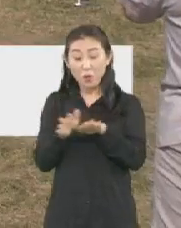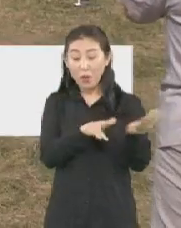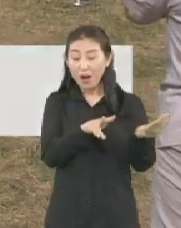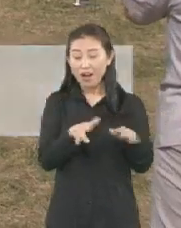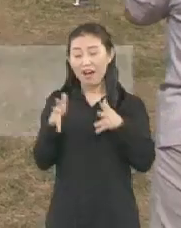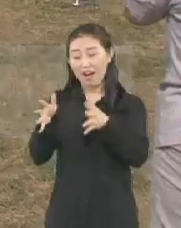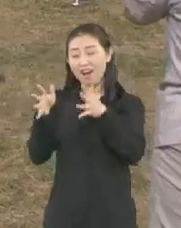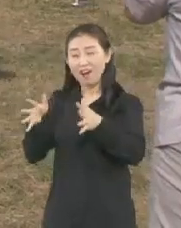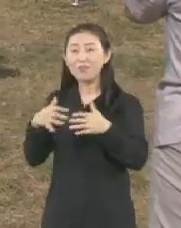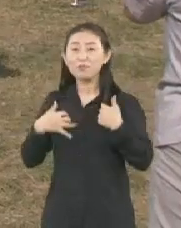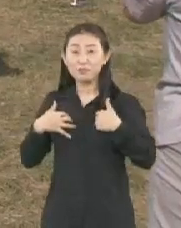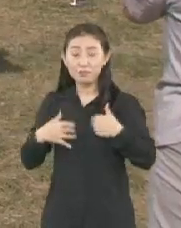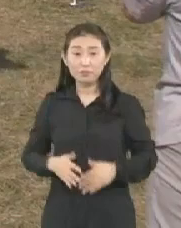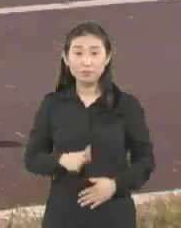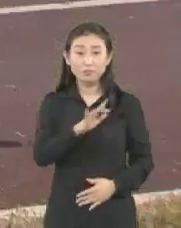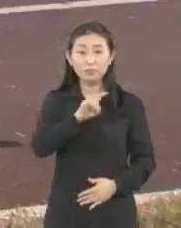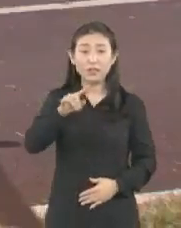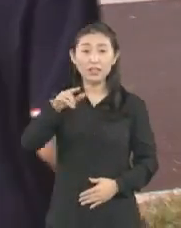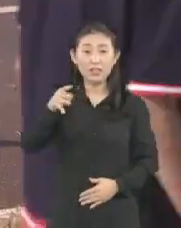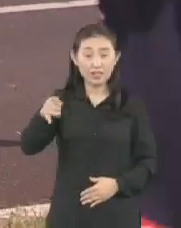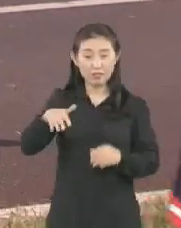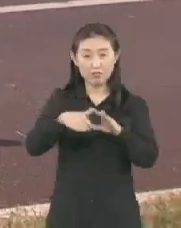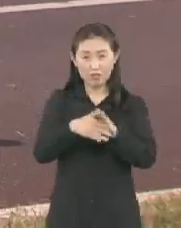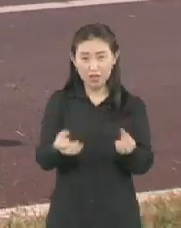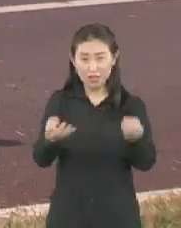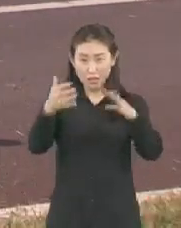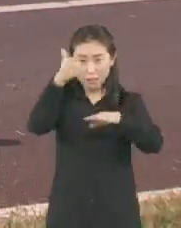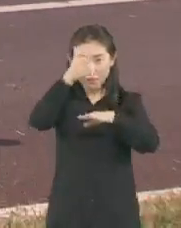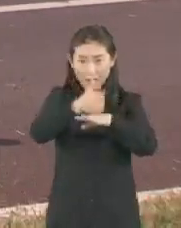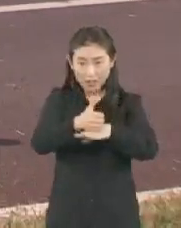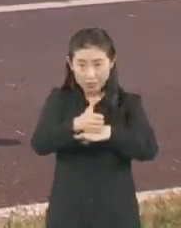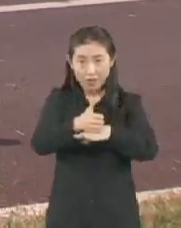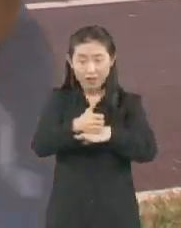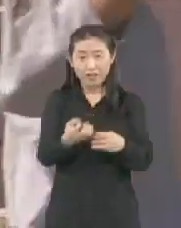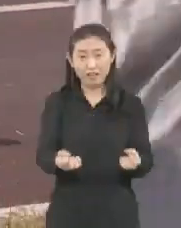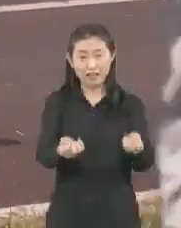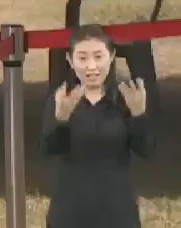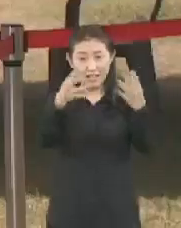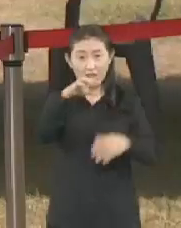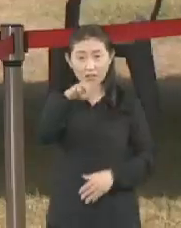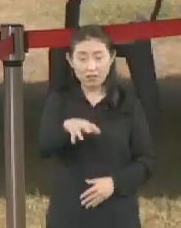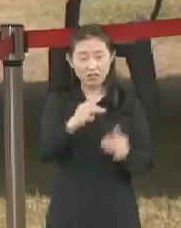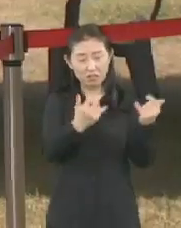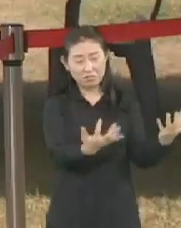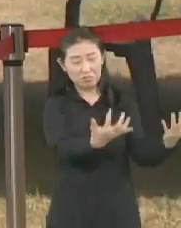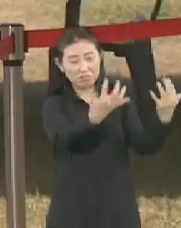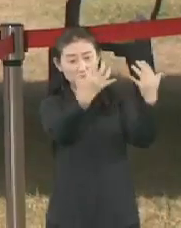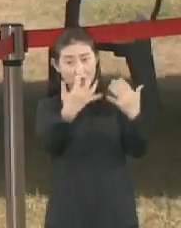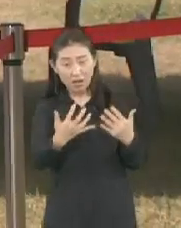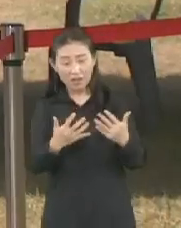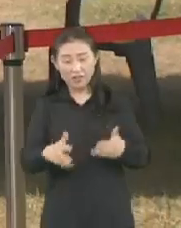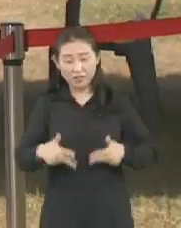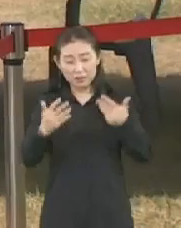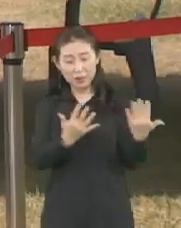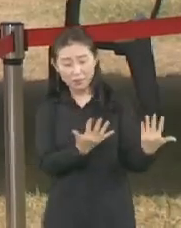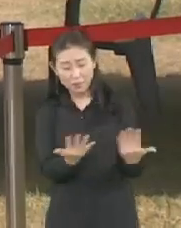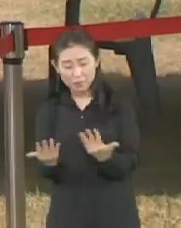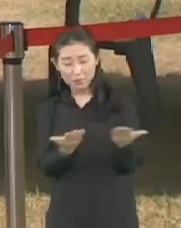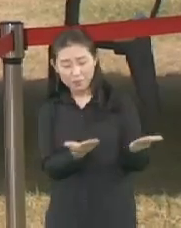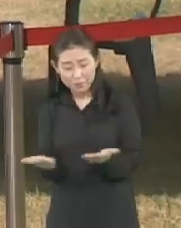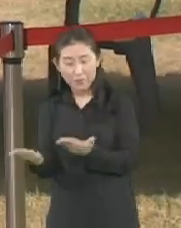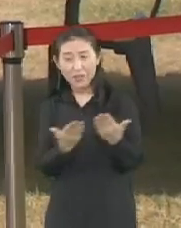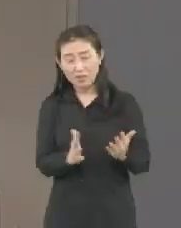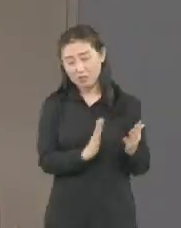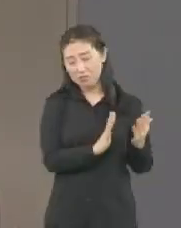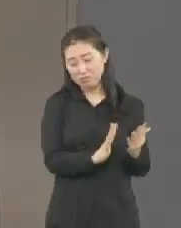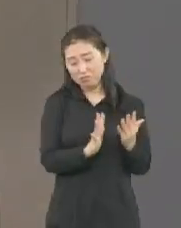있어서. 백제문화제 마지막 날 금강변 행사장을 찾은 관람객들이 자원봉사자들의 안내를 받아